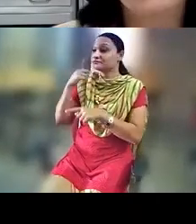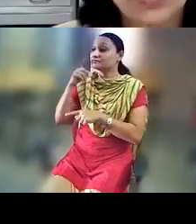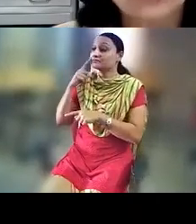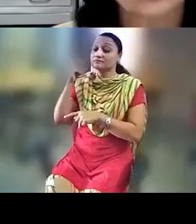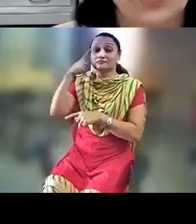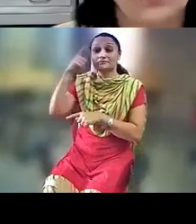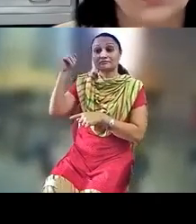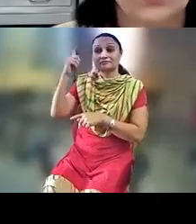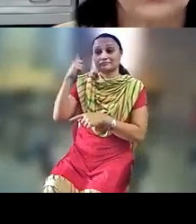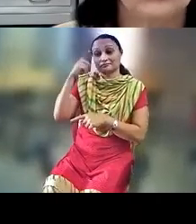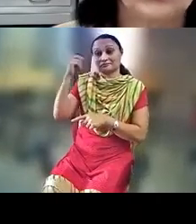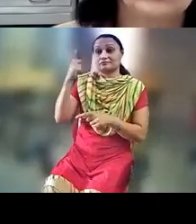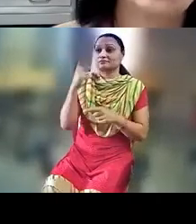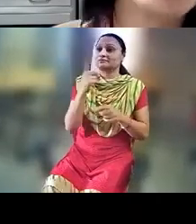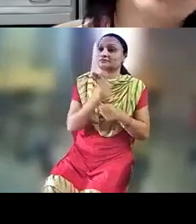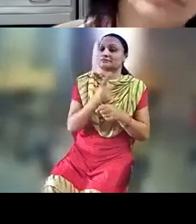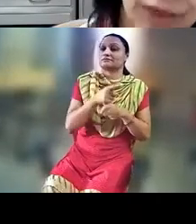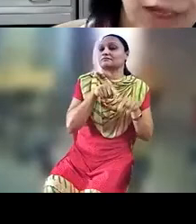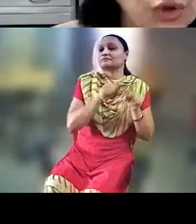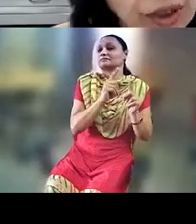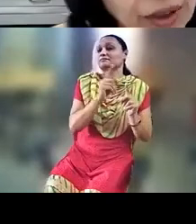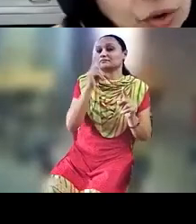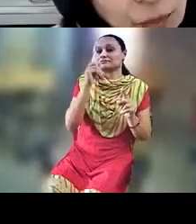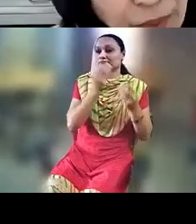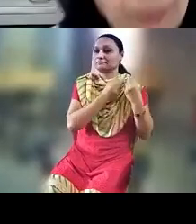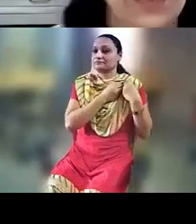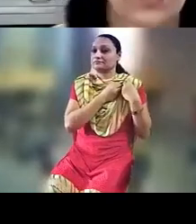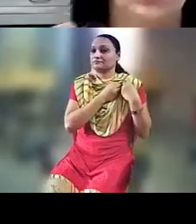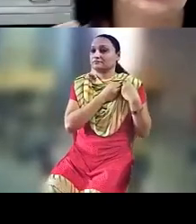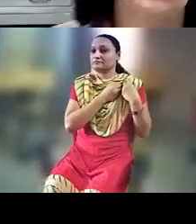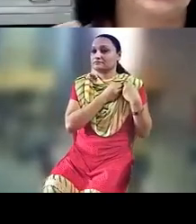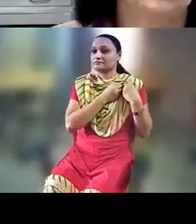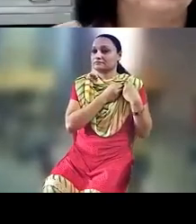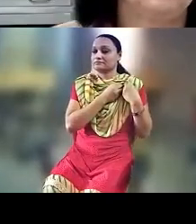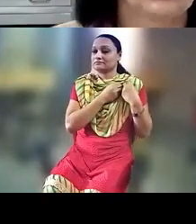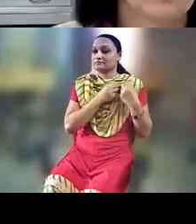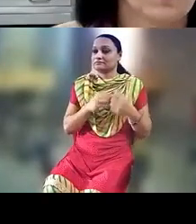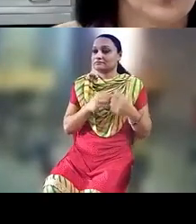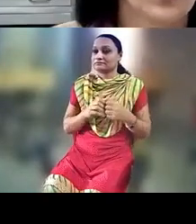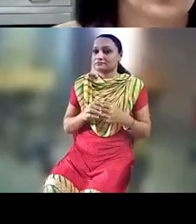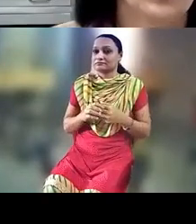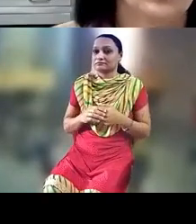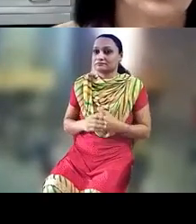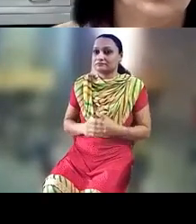फिर भी पेरेंट्स को भी बात करनी चाहिए और एजुकेटर्स को भी बात करनी चाहिए।